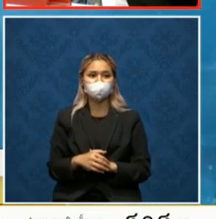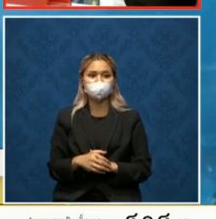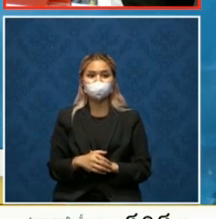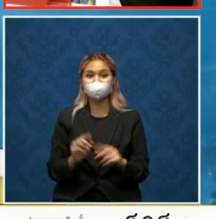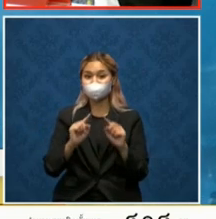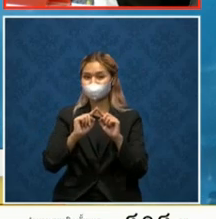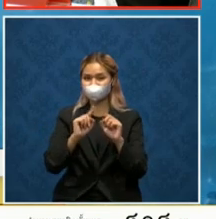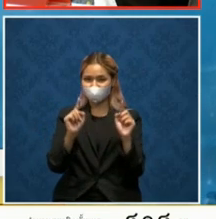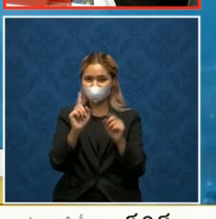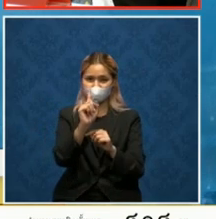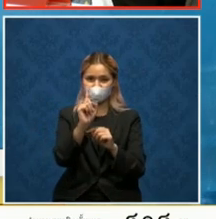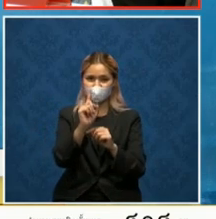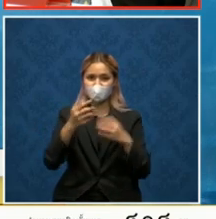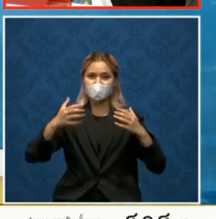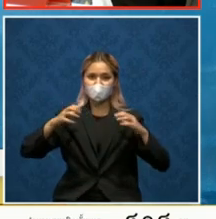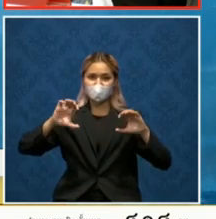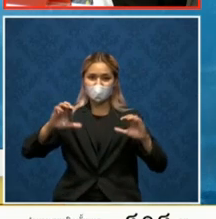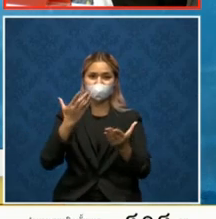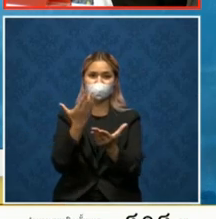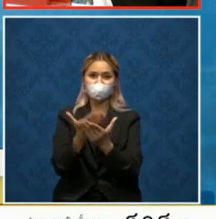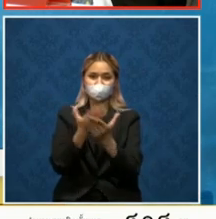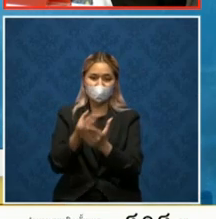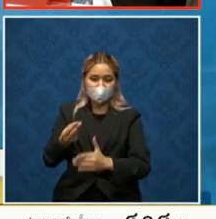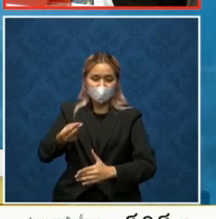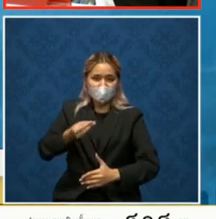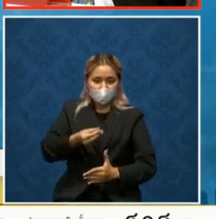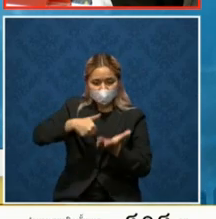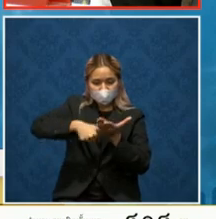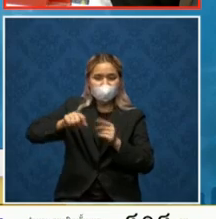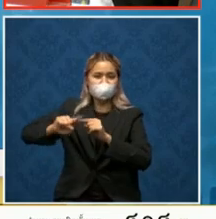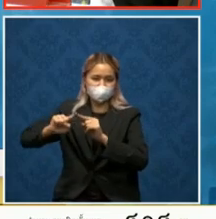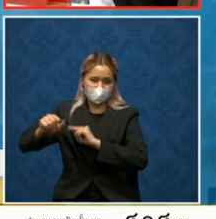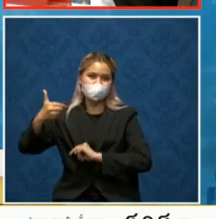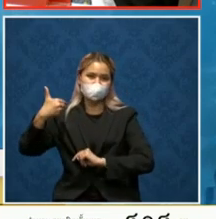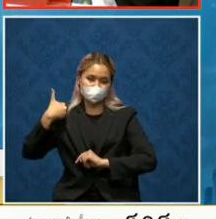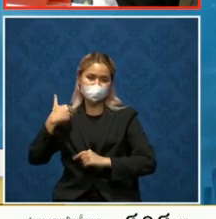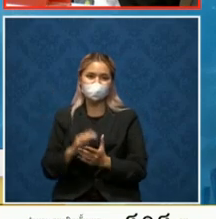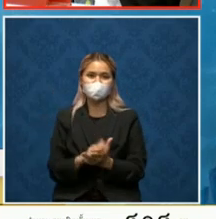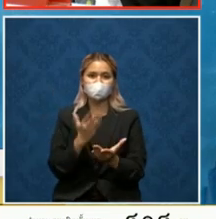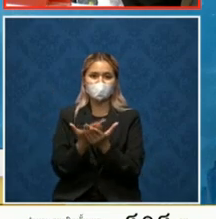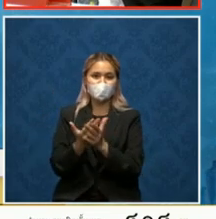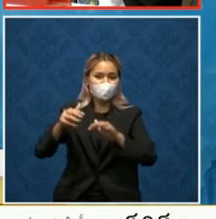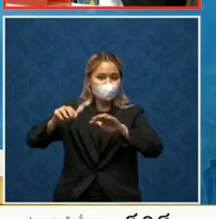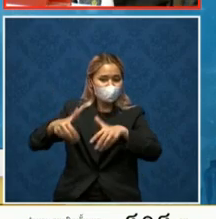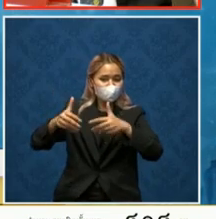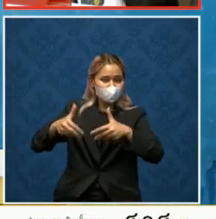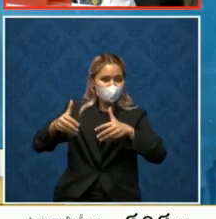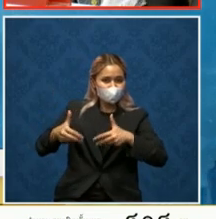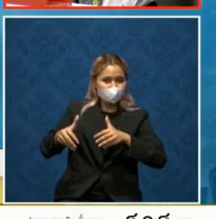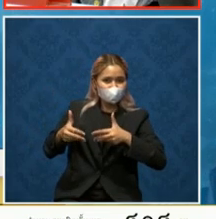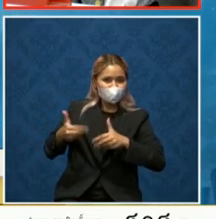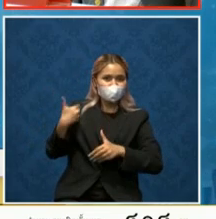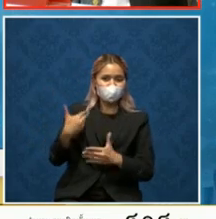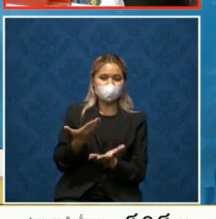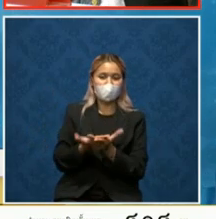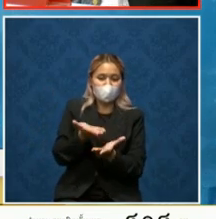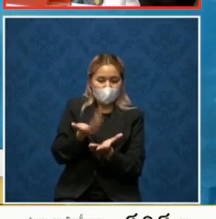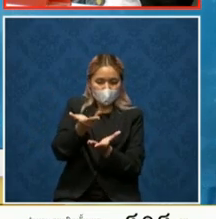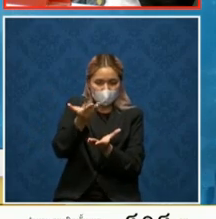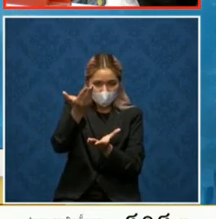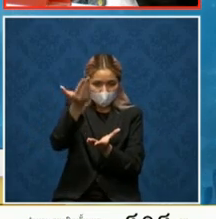แต่รัฐบาลได้ค่าภาคหลวงค่าธรรมเนียมค่าอะไรต่อมิอะไรที่จะได้จากการอนุญาตให้คนรวยรวยแล้วรวยอีก